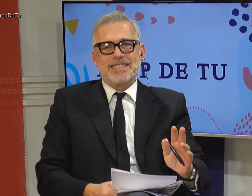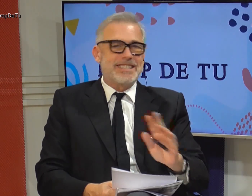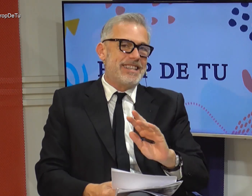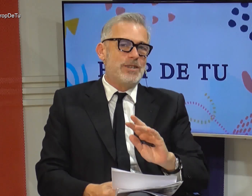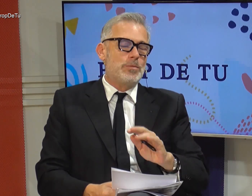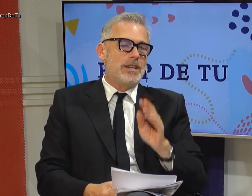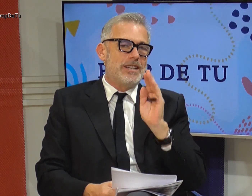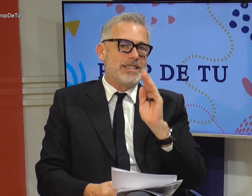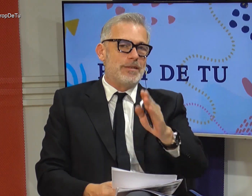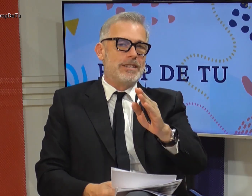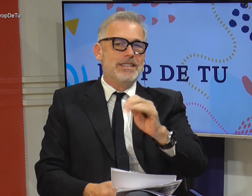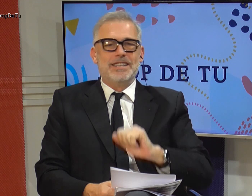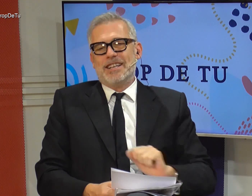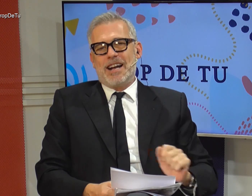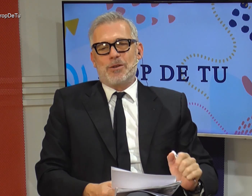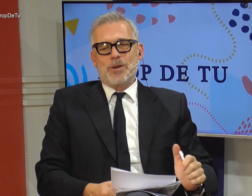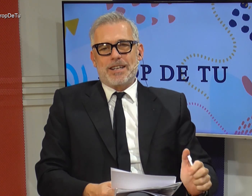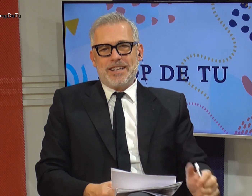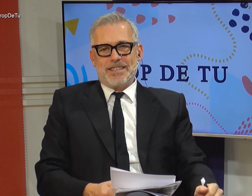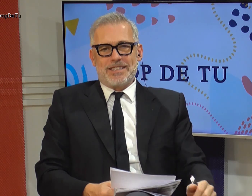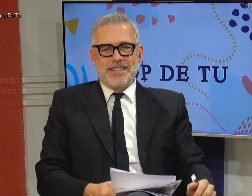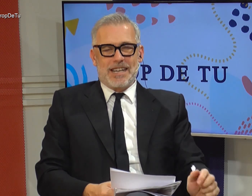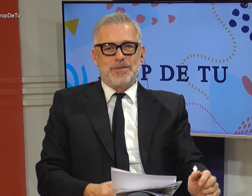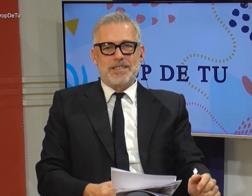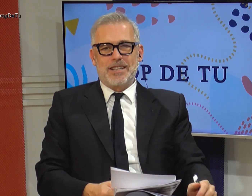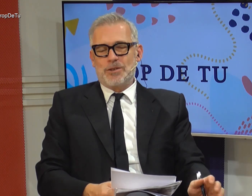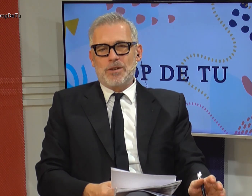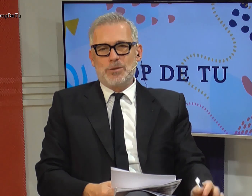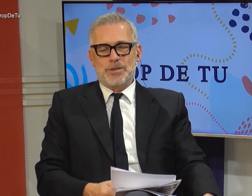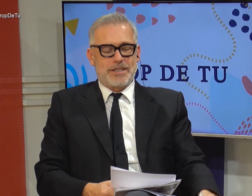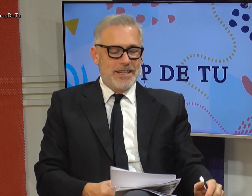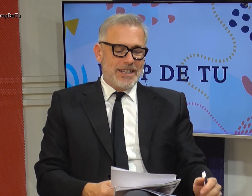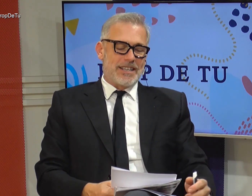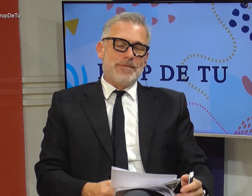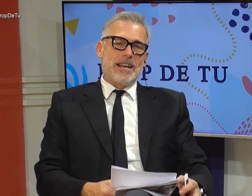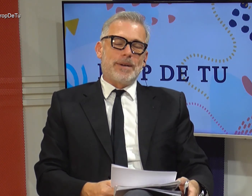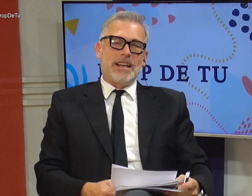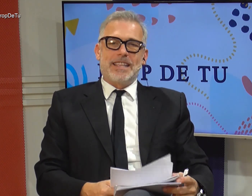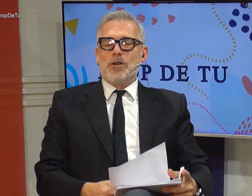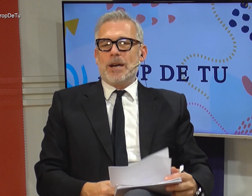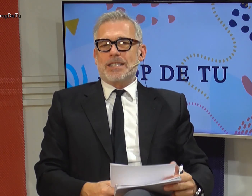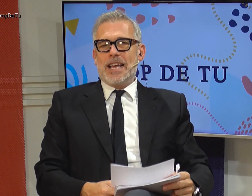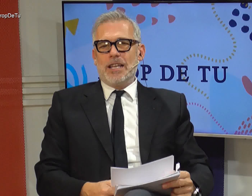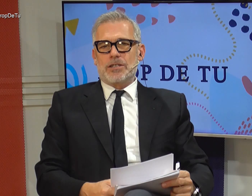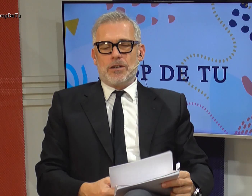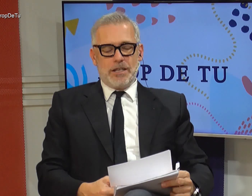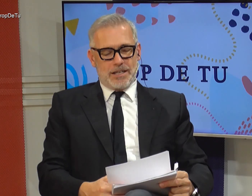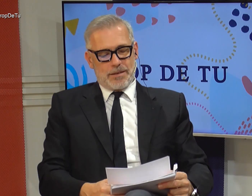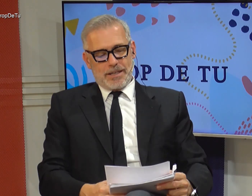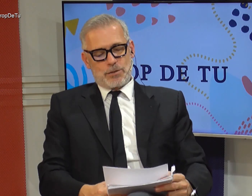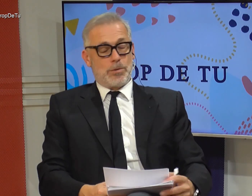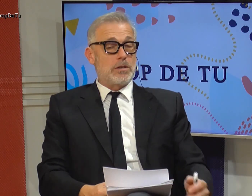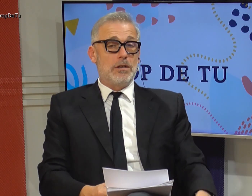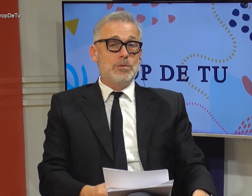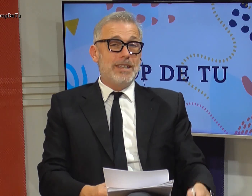els que tenen això manera, ja saben, a col·locar nyenya i a calfar-se, que això dona gust. Serem ara a parlar de comerç electrònic, ja